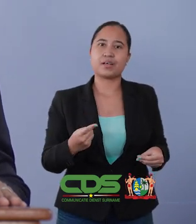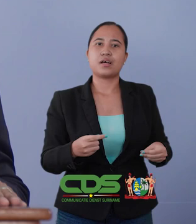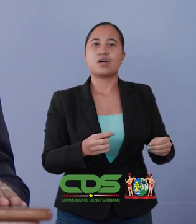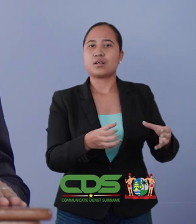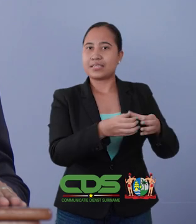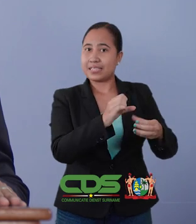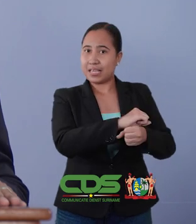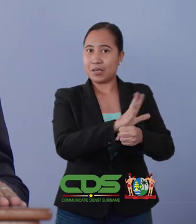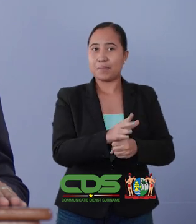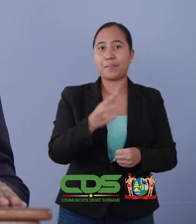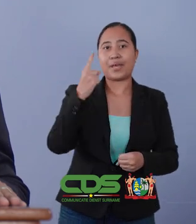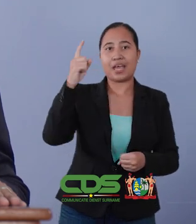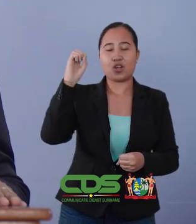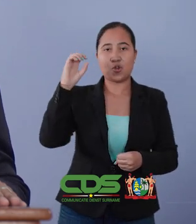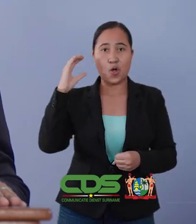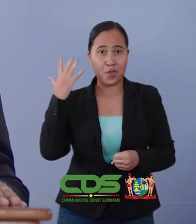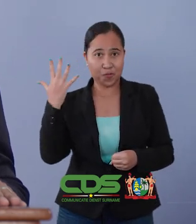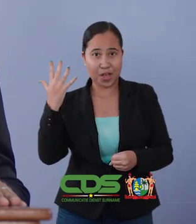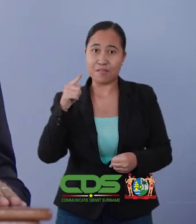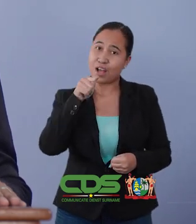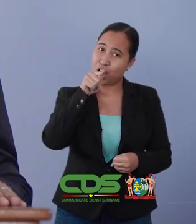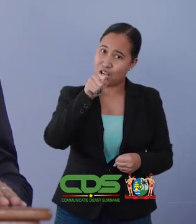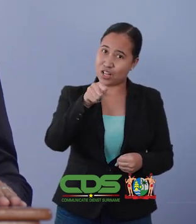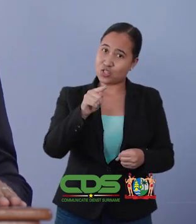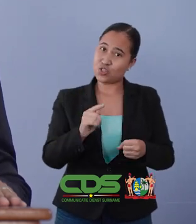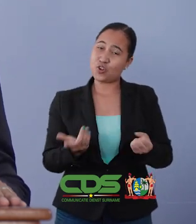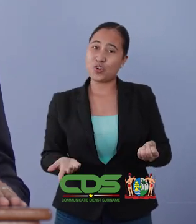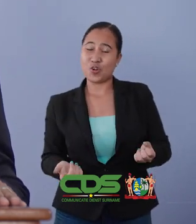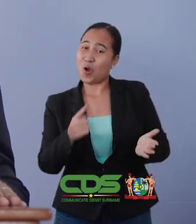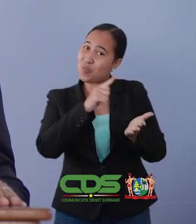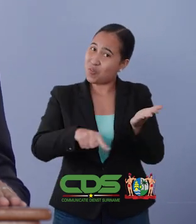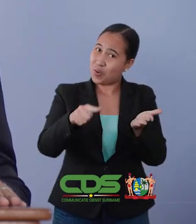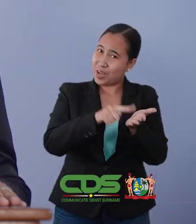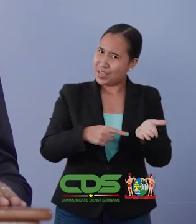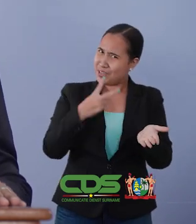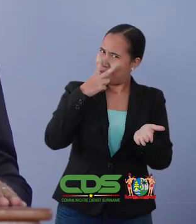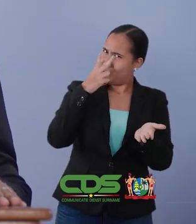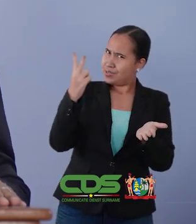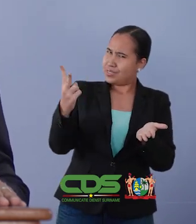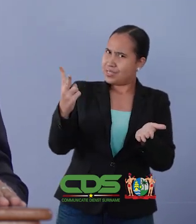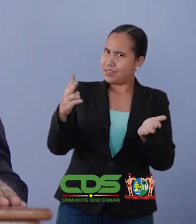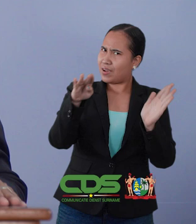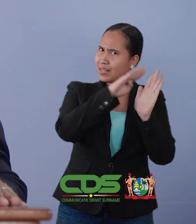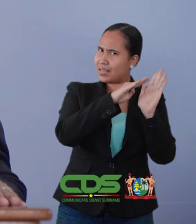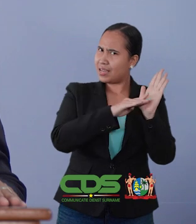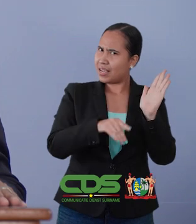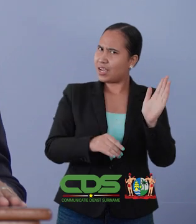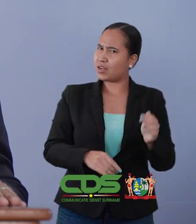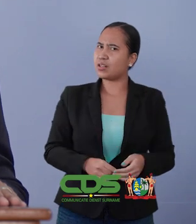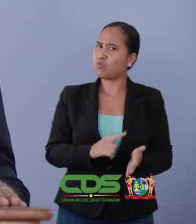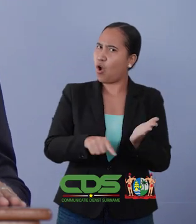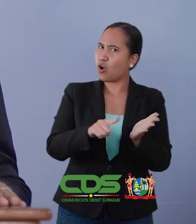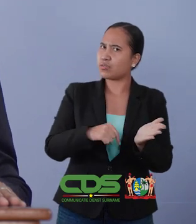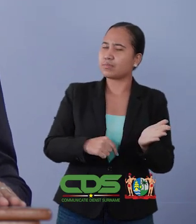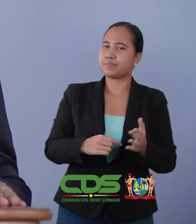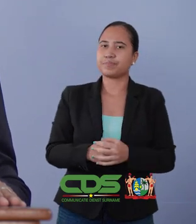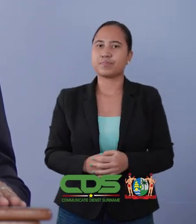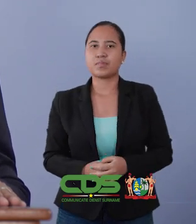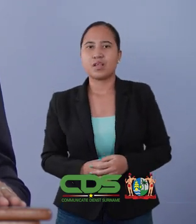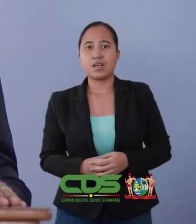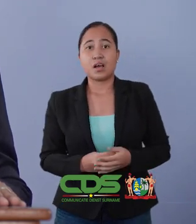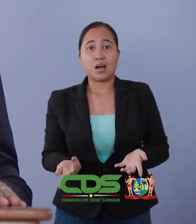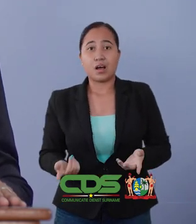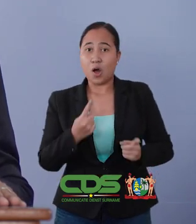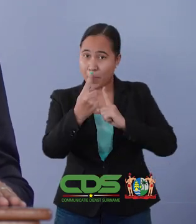nummer 105 indien u een overtreding van de regels constateert. Sociale